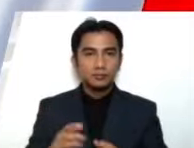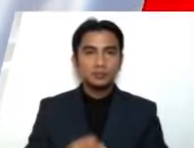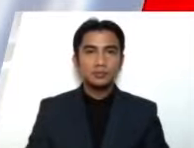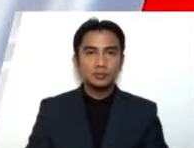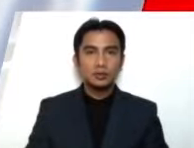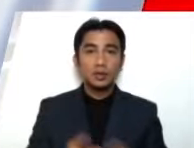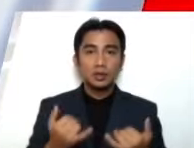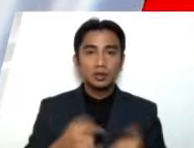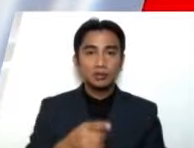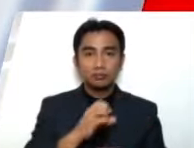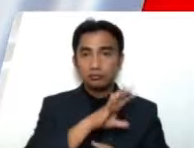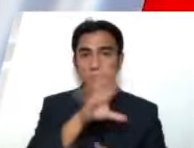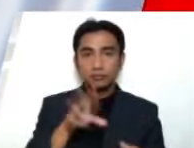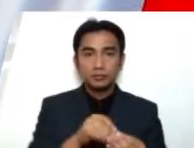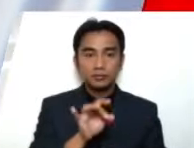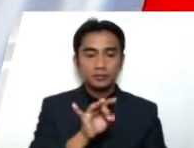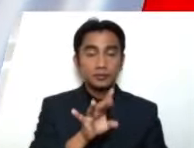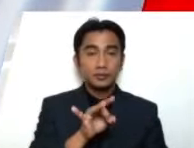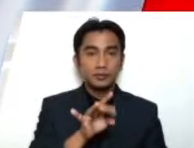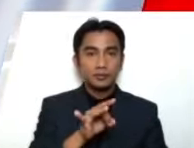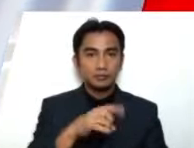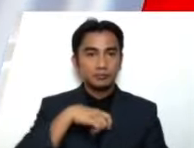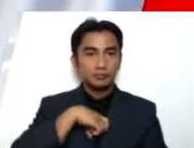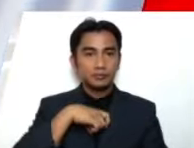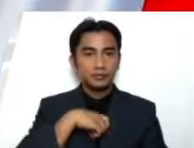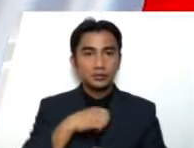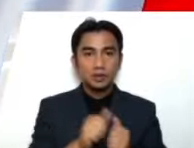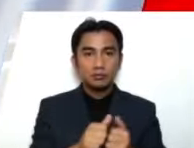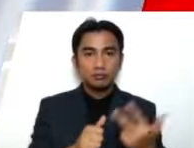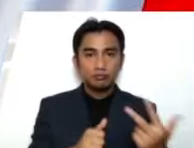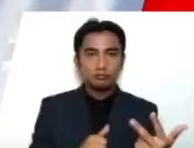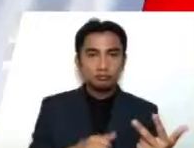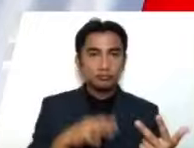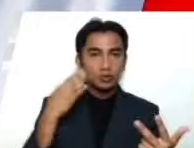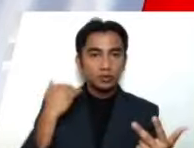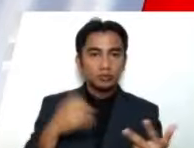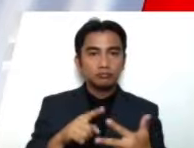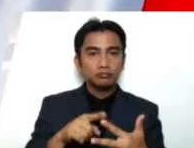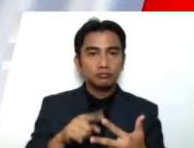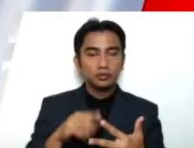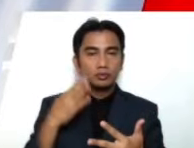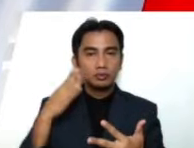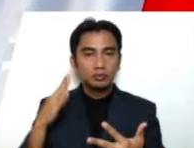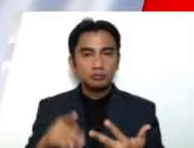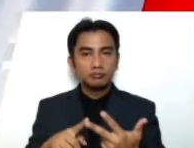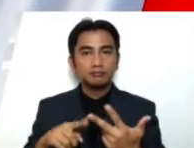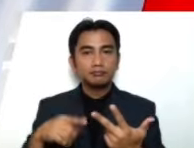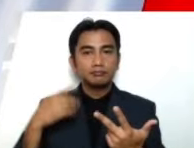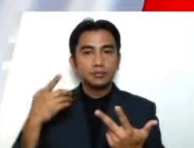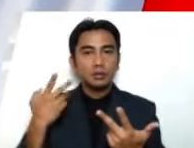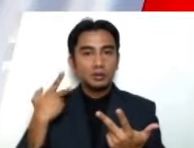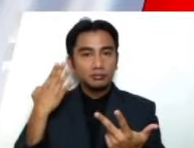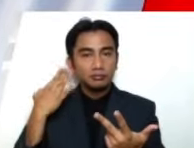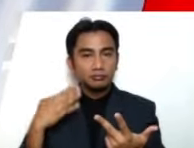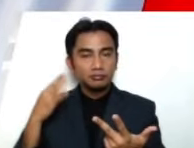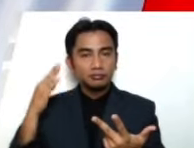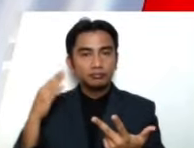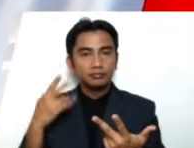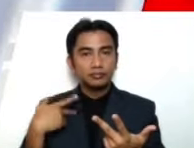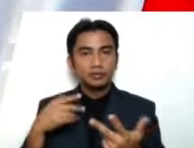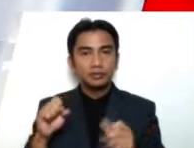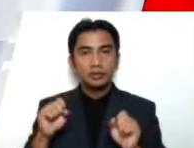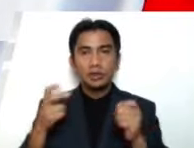Pilipinas tatlo na ang ginto dalawa mula kay yulo at isa naman kay heidelyn Diaz para sa weightlifting n Tokyo